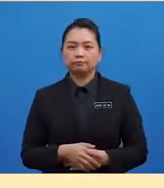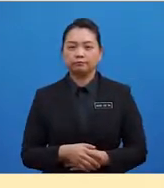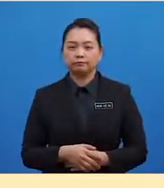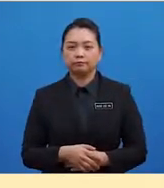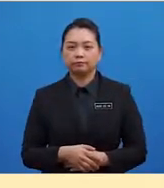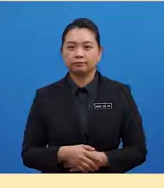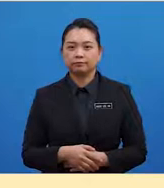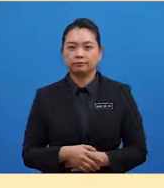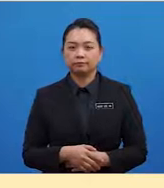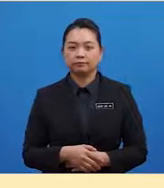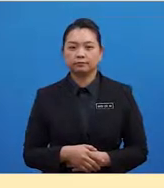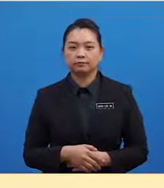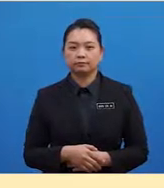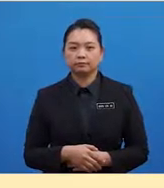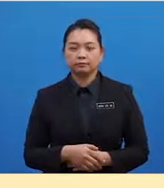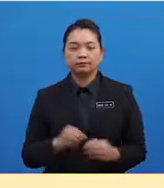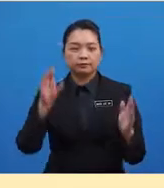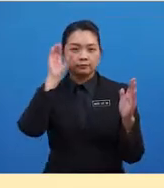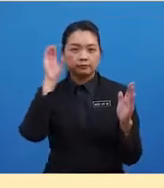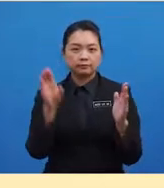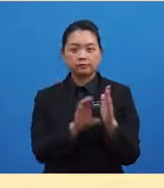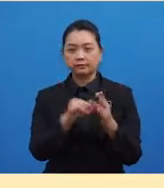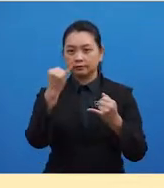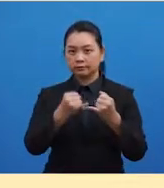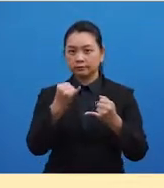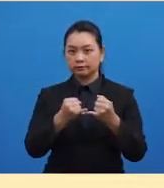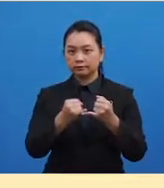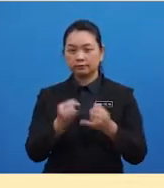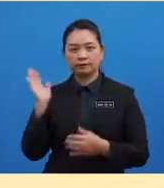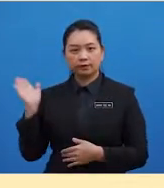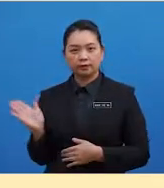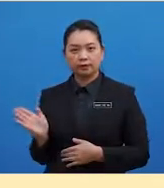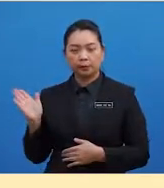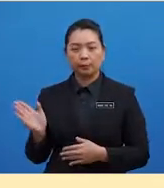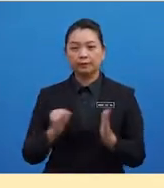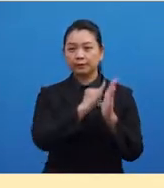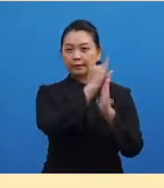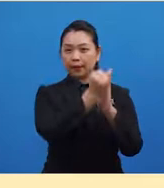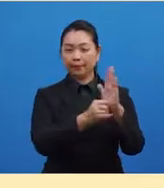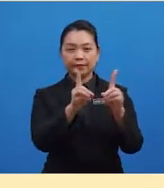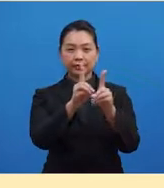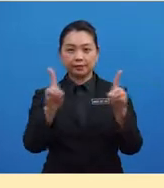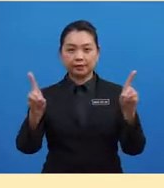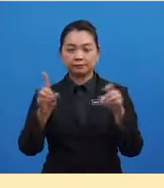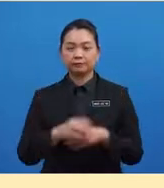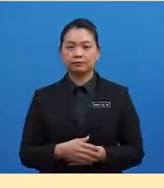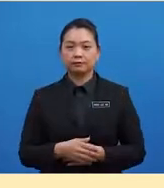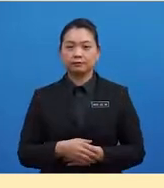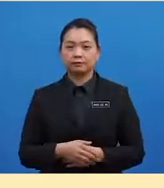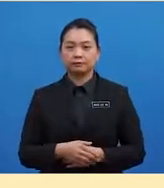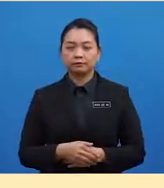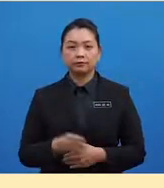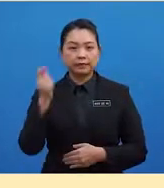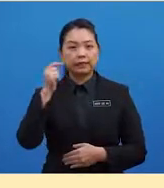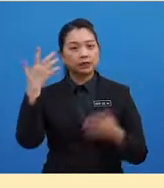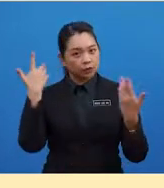makanan. Gambar yang terakhir ialah gambar jam dinding. Murid-murid, sebentar tadi kita telah pun lihat